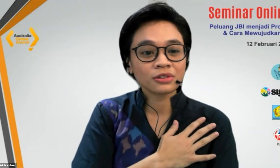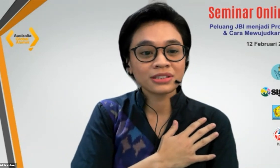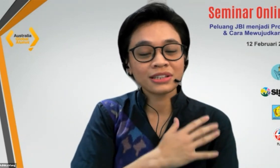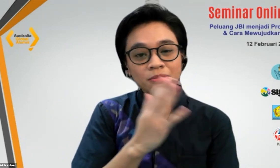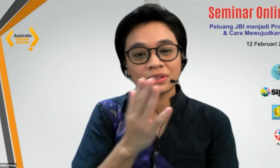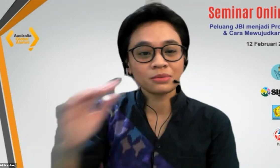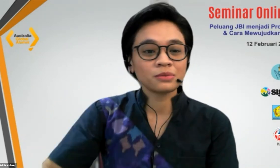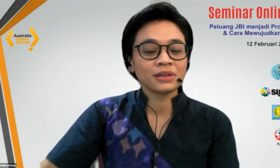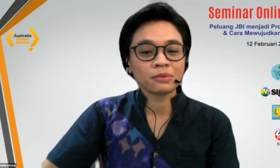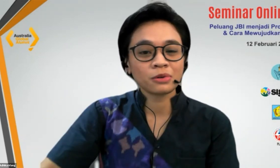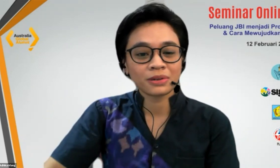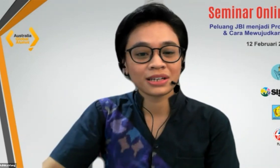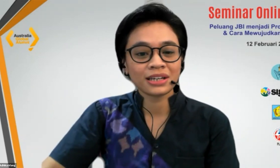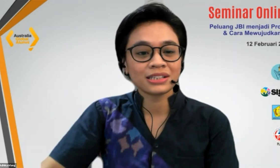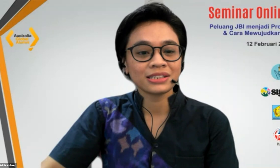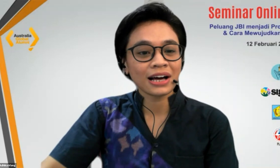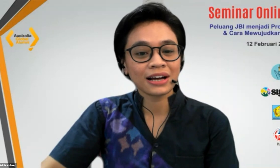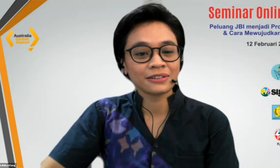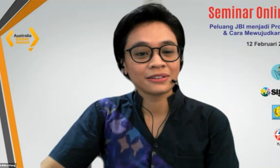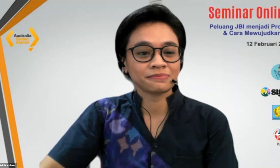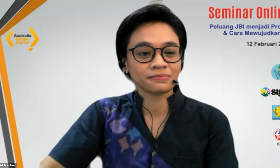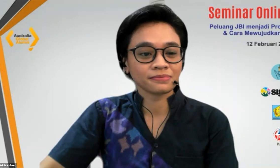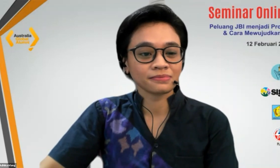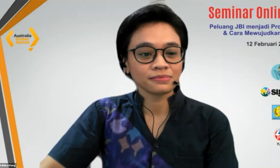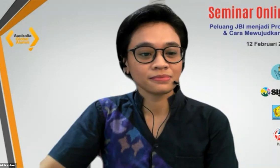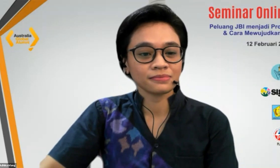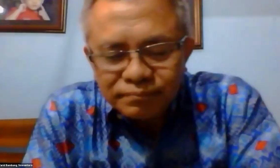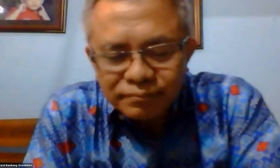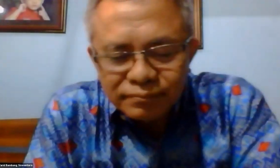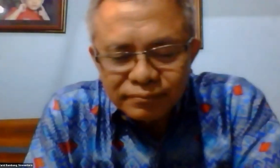untuk closing statement sebelum kita menutup acara ini silakan